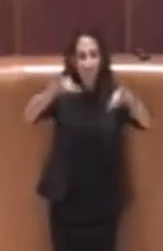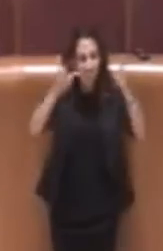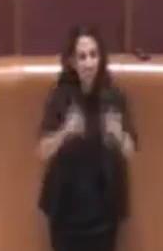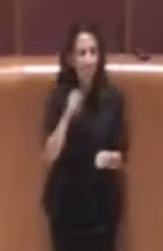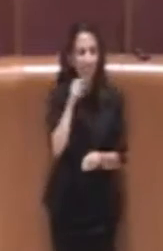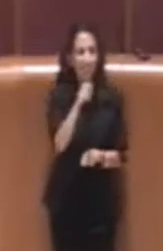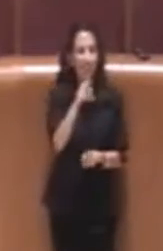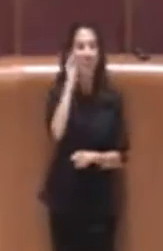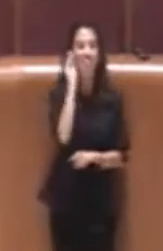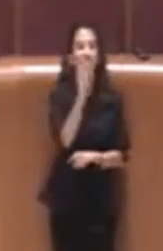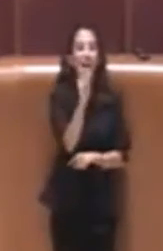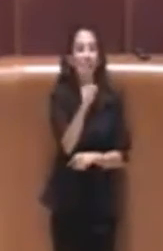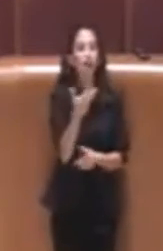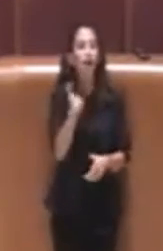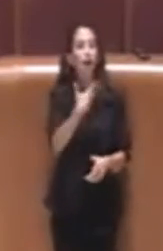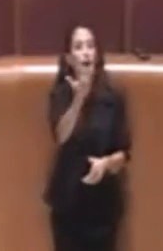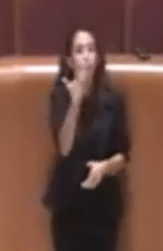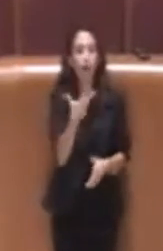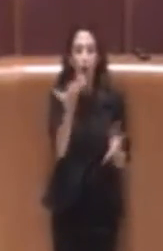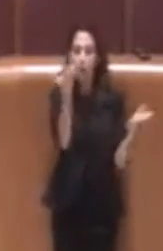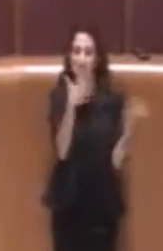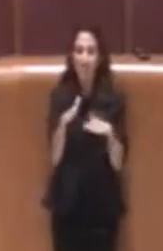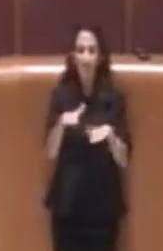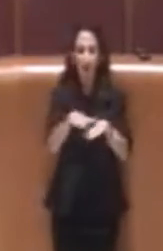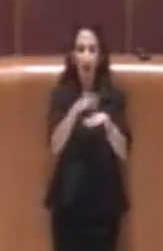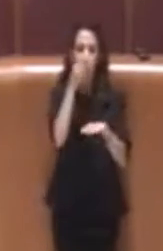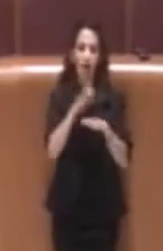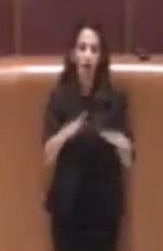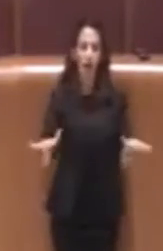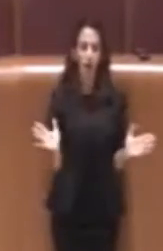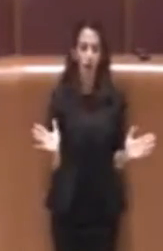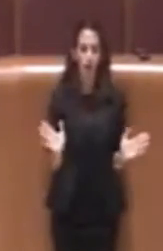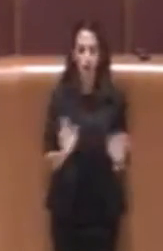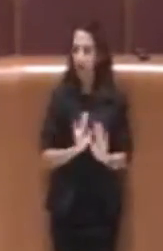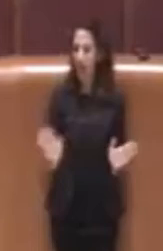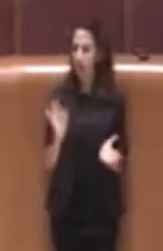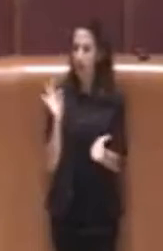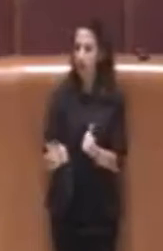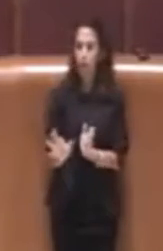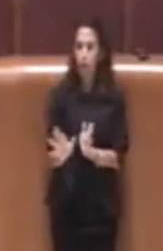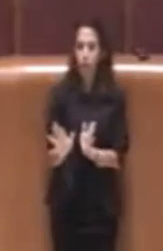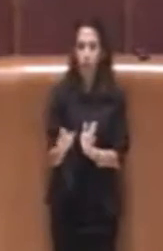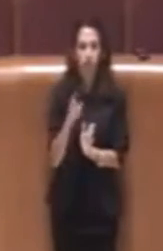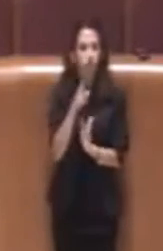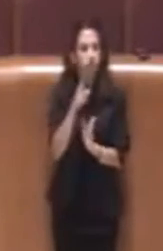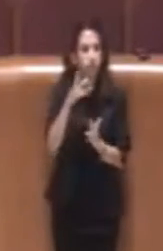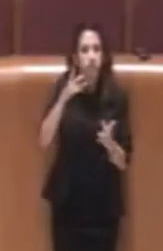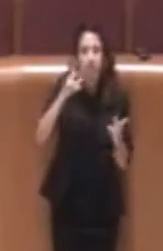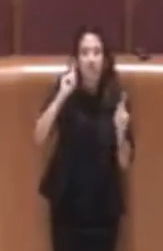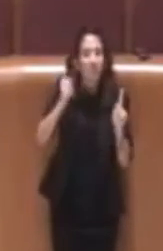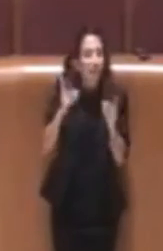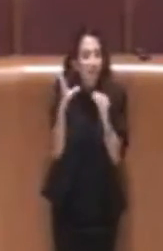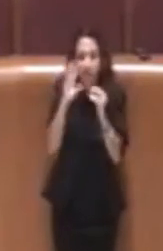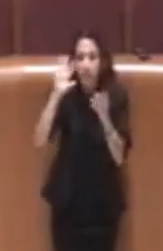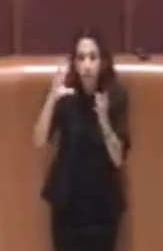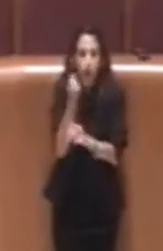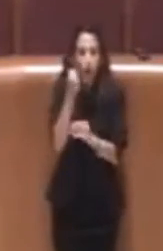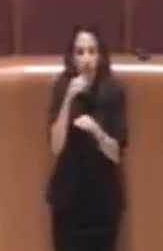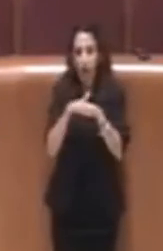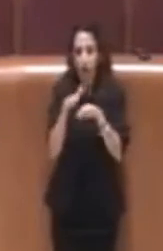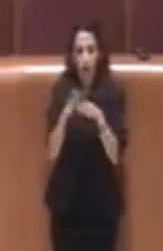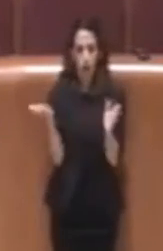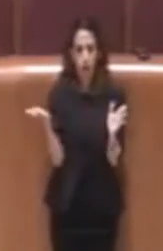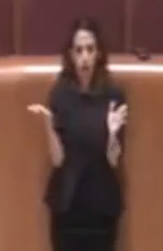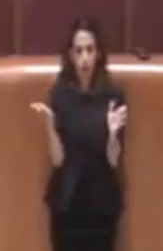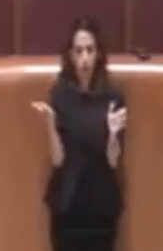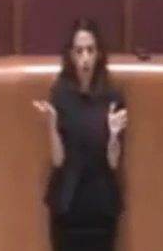e chiedere: voglio salvare il parco, punto, vedi quello che puoi fare, ma lo devi fare.